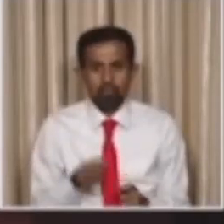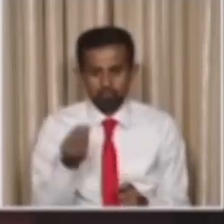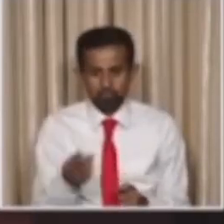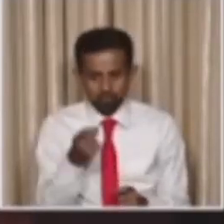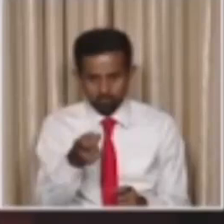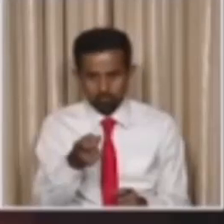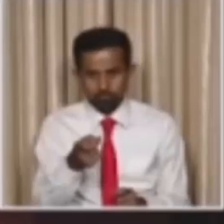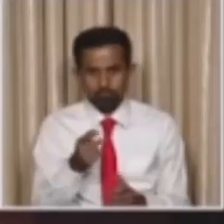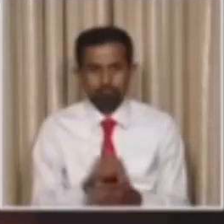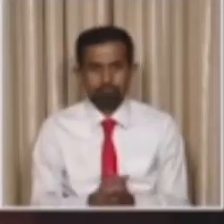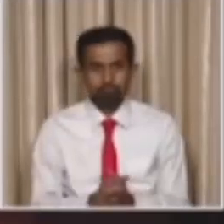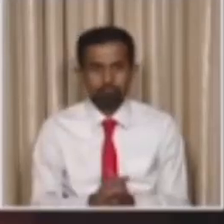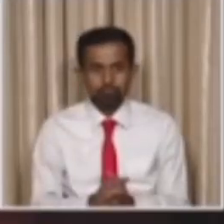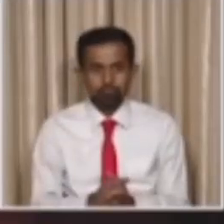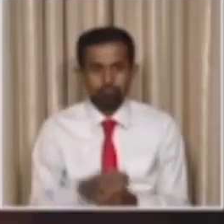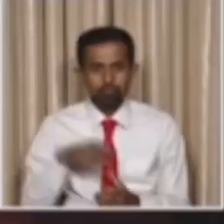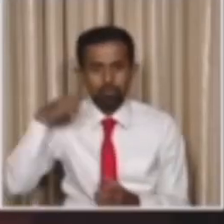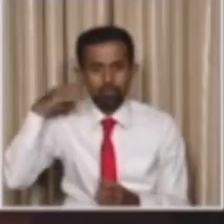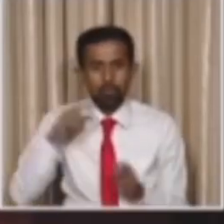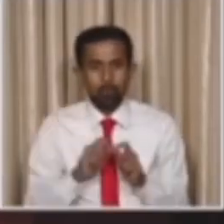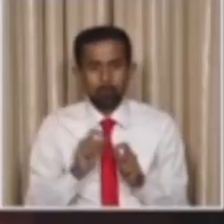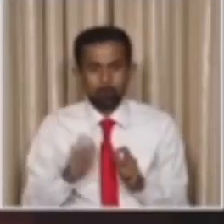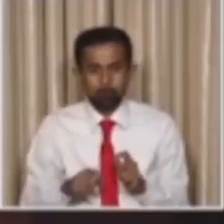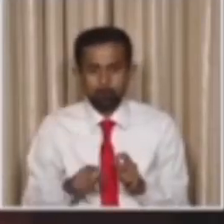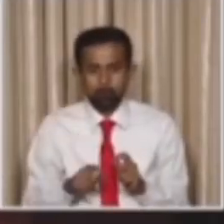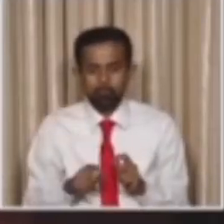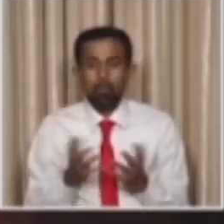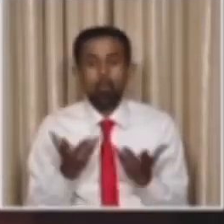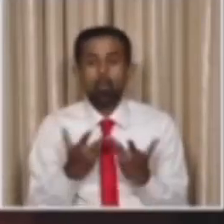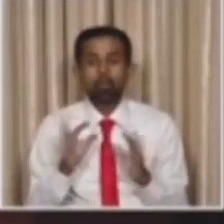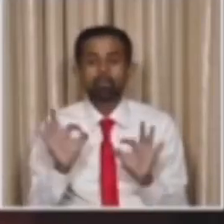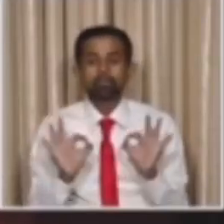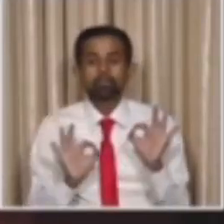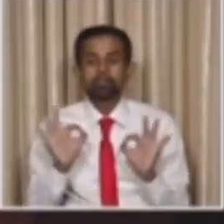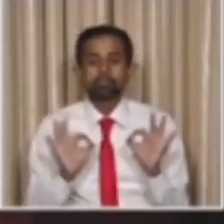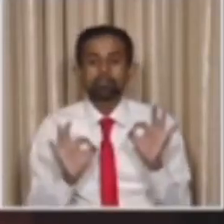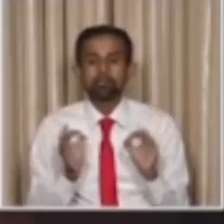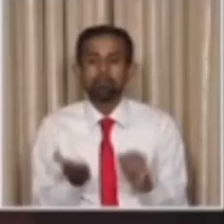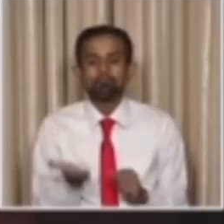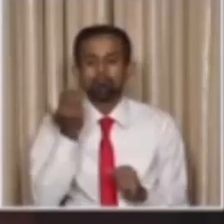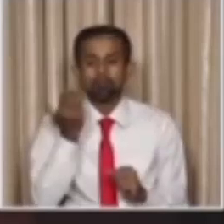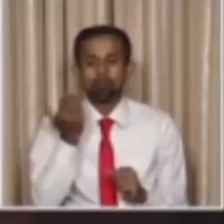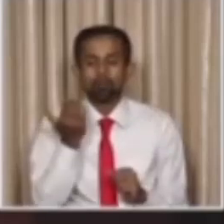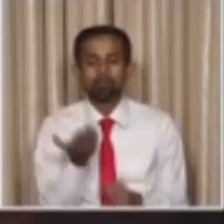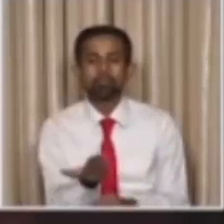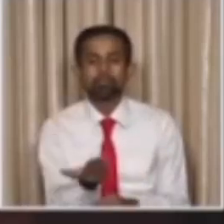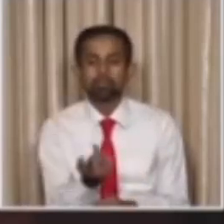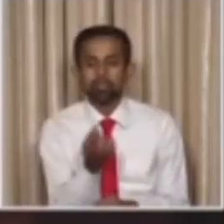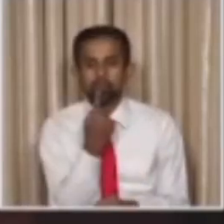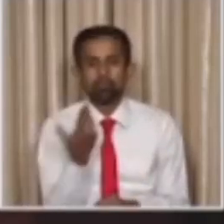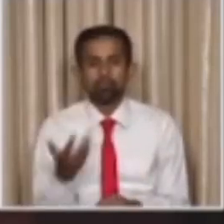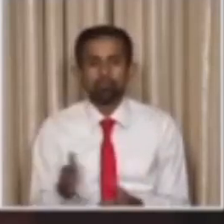තිබේද? විදුලි බල මණ්ඩලය විසින් කොපමණ ප්‍රතිශතයකින් විදුලි බිල වැඩි කිරීමට ඉල්ලීම් සිදු කර